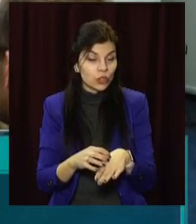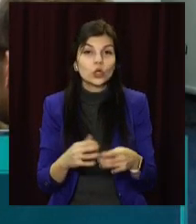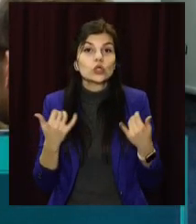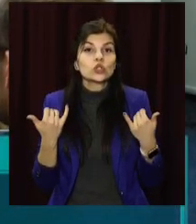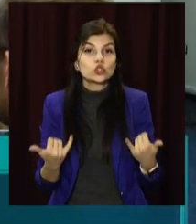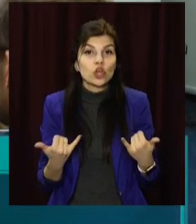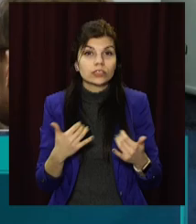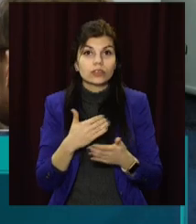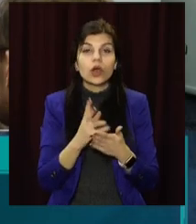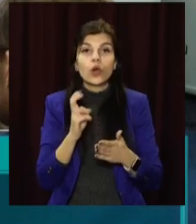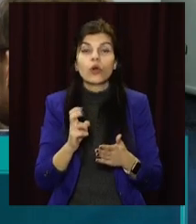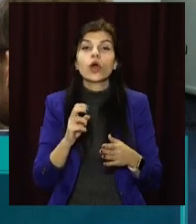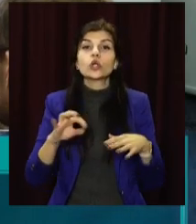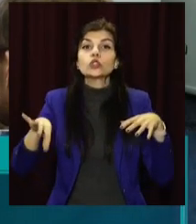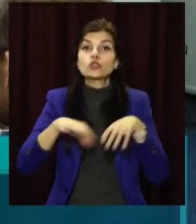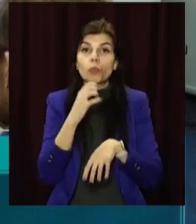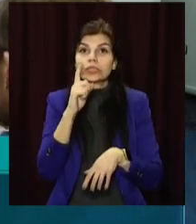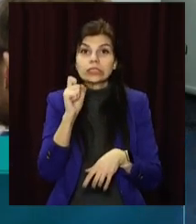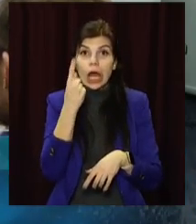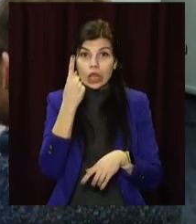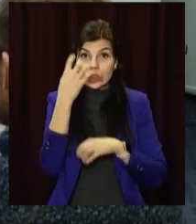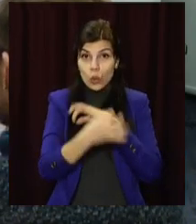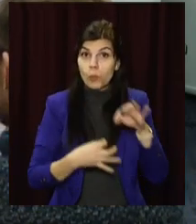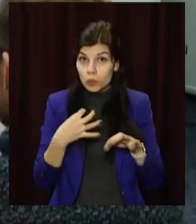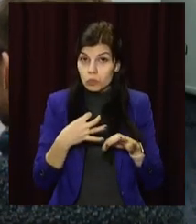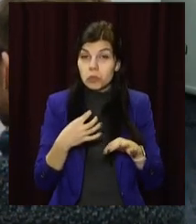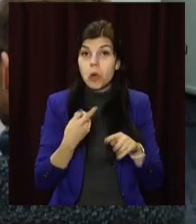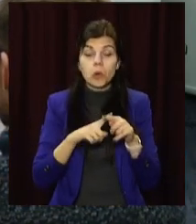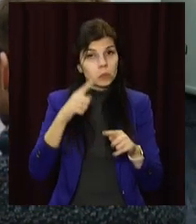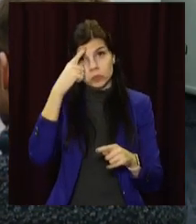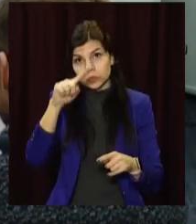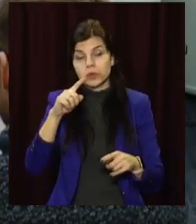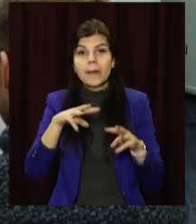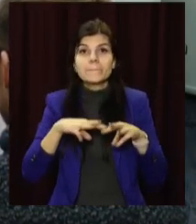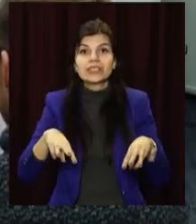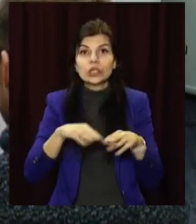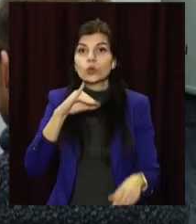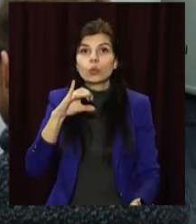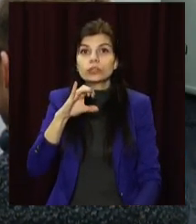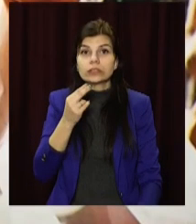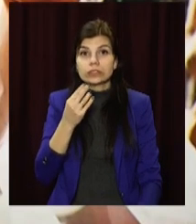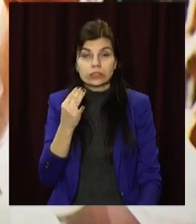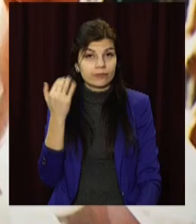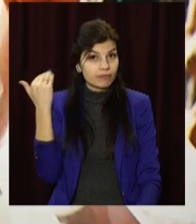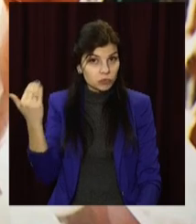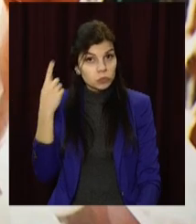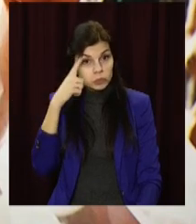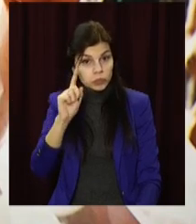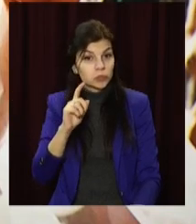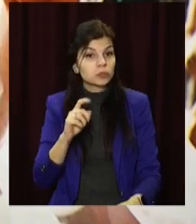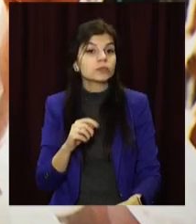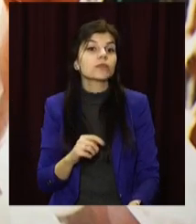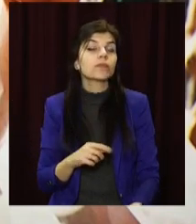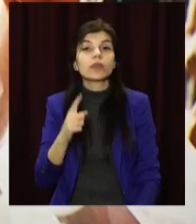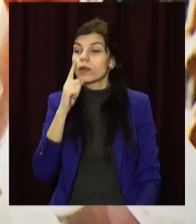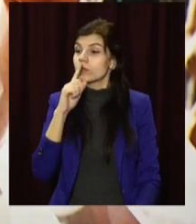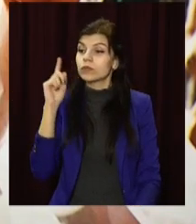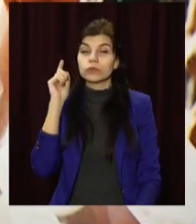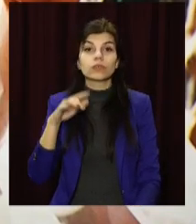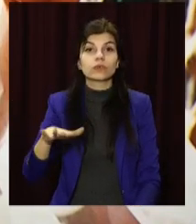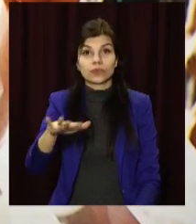сучасна послуга «Шлюб за добу». Це є проєктом Міністерства юстиції. У минулому році у